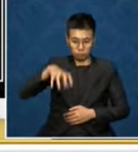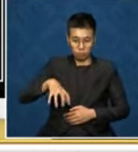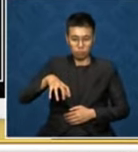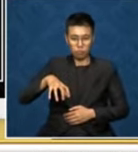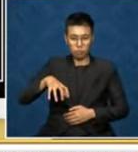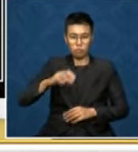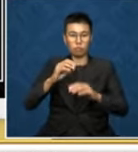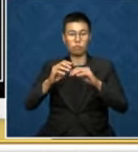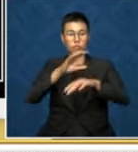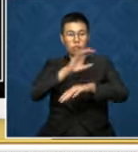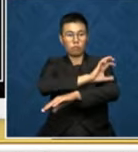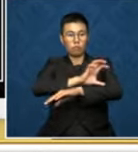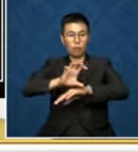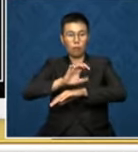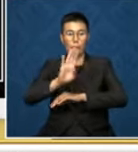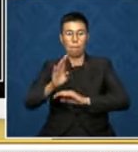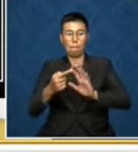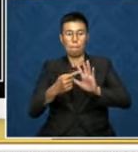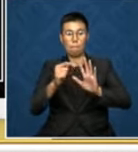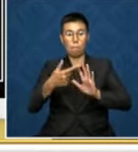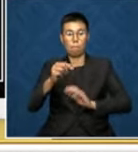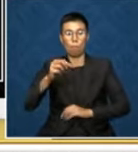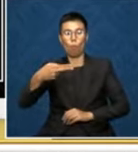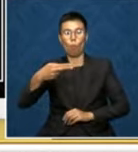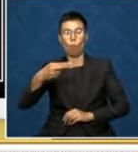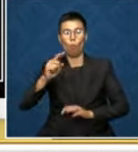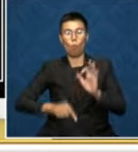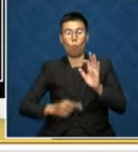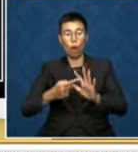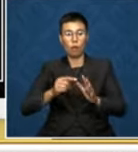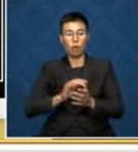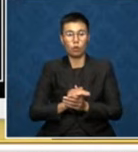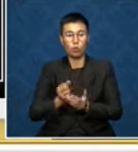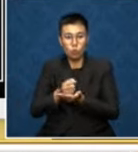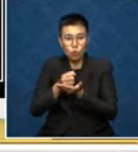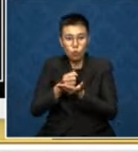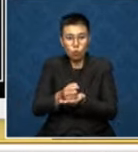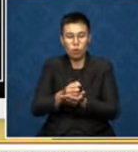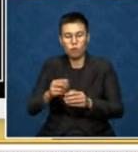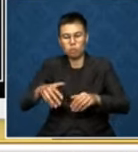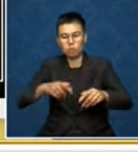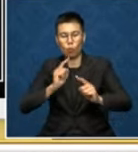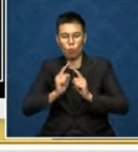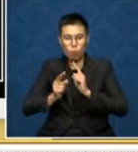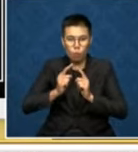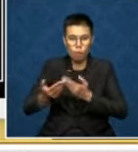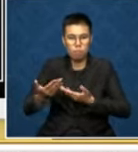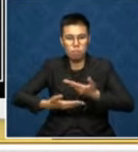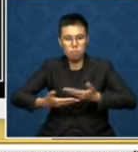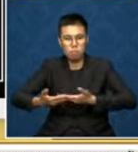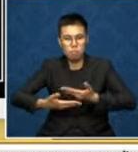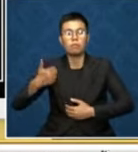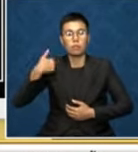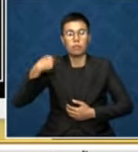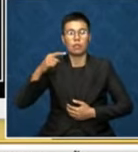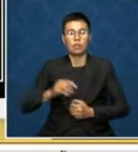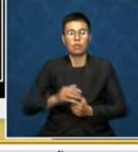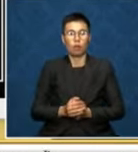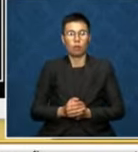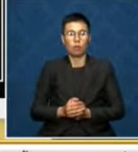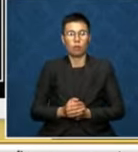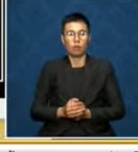นะครับผมยังไงก็ฝากรัฐมนตรีนะครับหารือกับท้องถิ่นทำเป็นแผนนำเสนอพี่น้องประชาชนนะครับยังดีกว่าที่จ